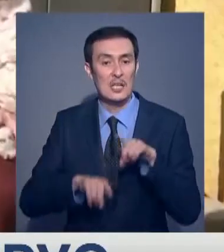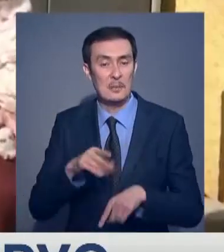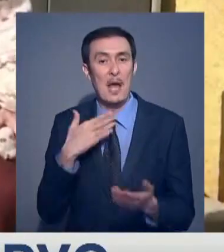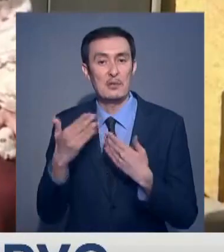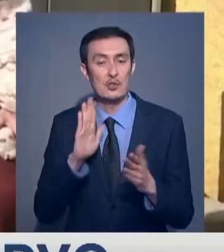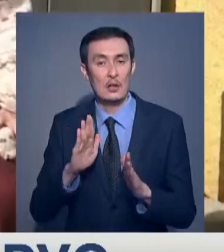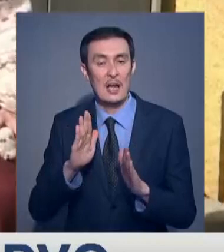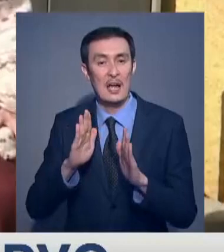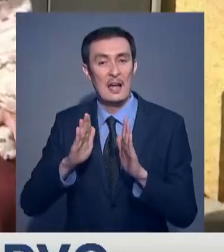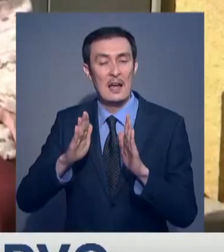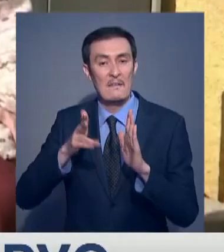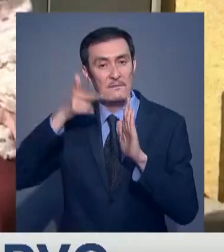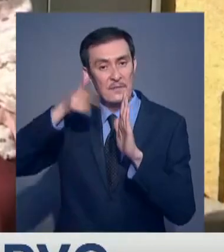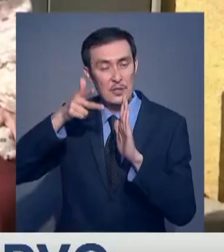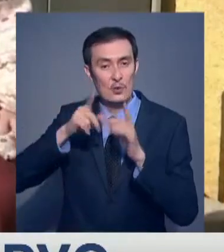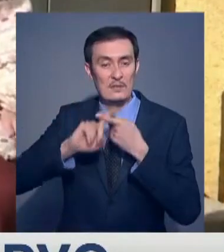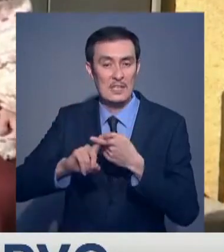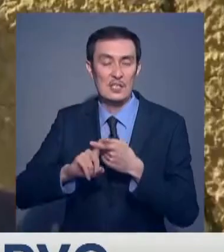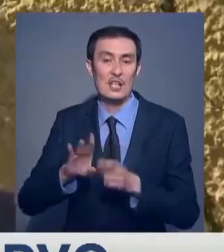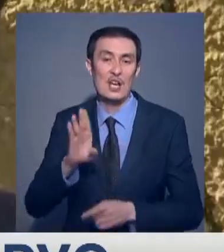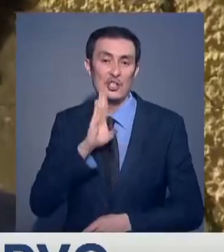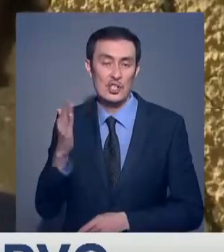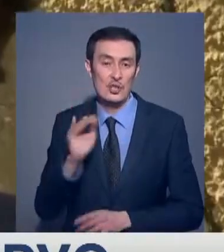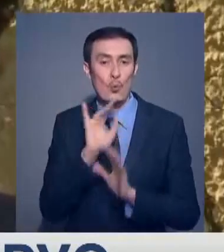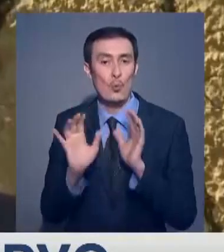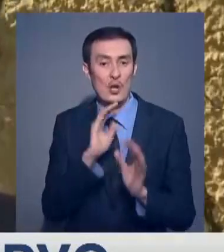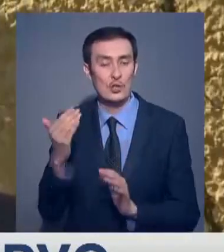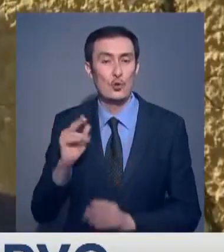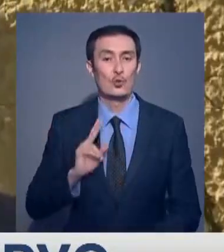по видеосвязи. За женщиной ухаживает дочь.